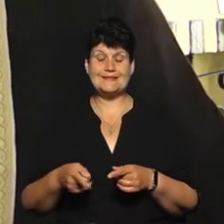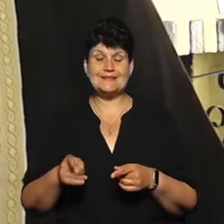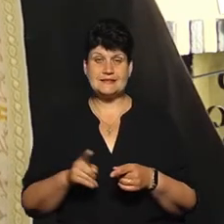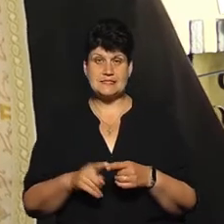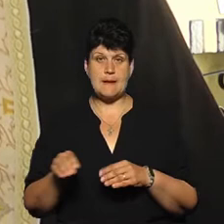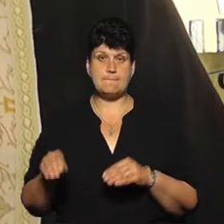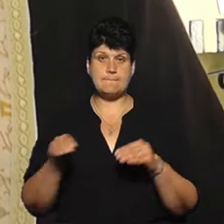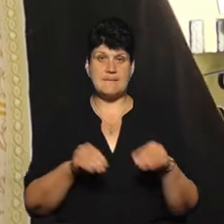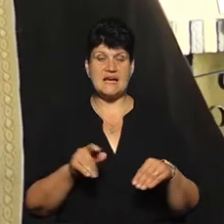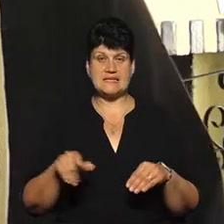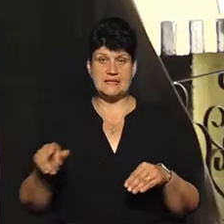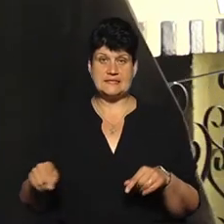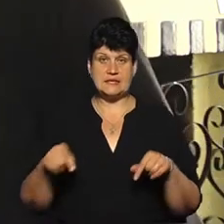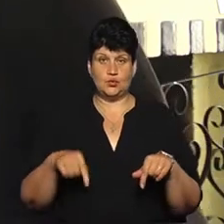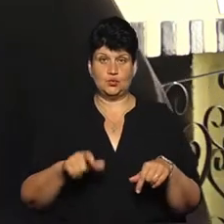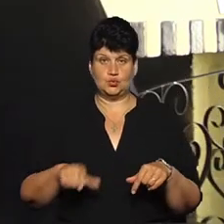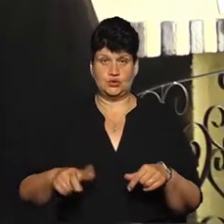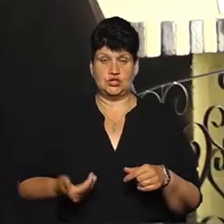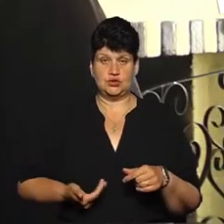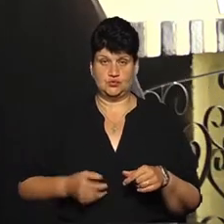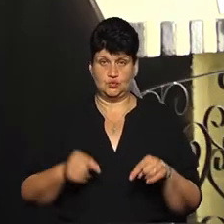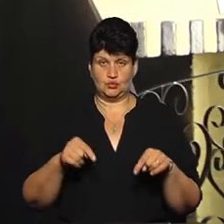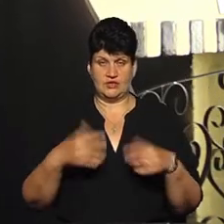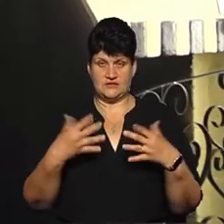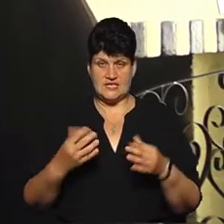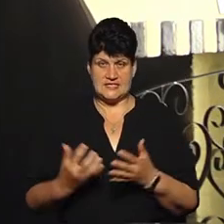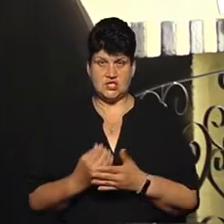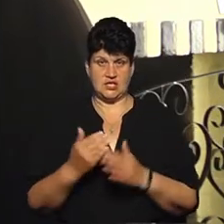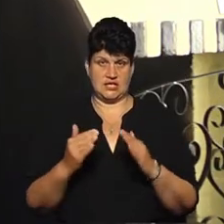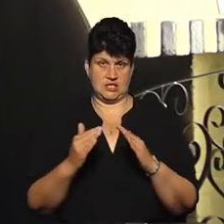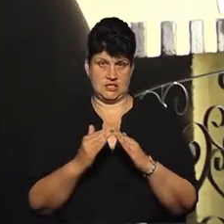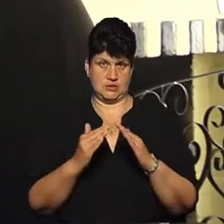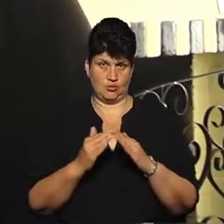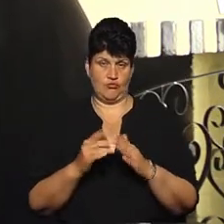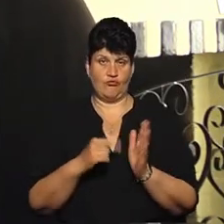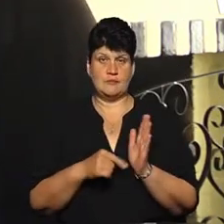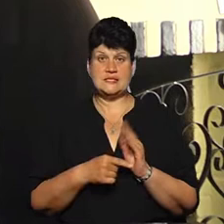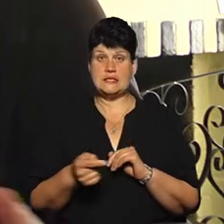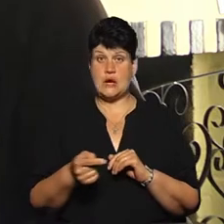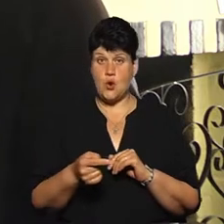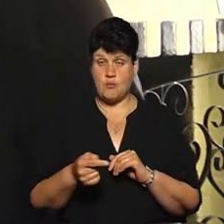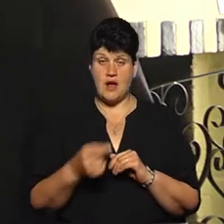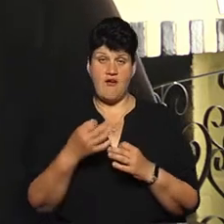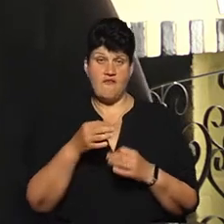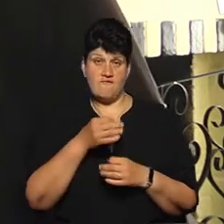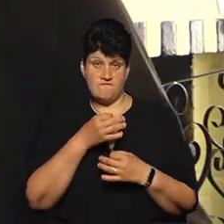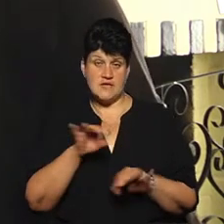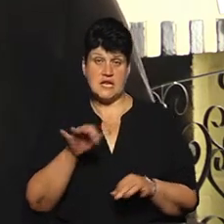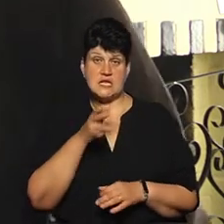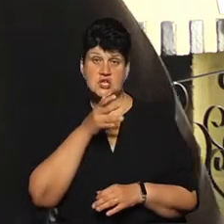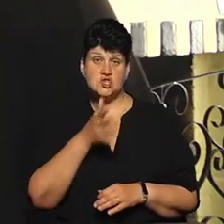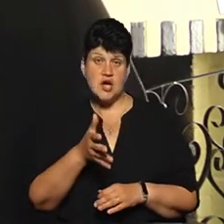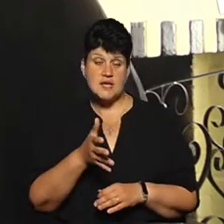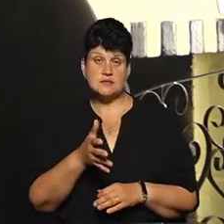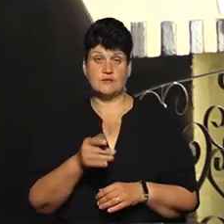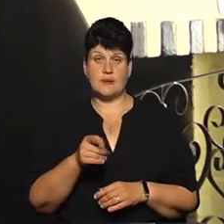люди, які тут живуть, це ті люди, які вже знайшли собі житло у місті Тернополі, але коли у вільний свій час від праці вони